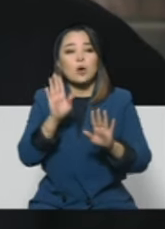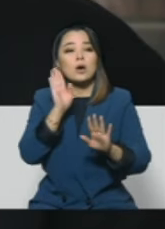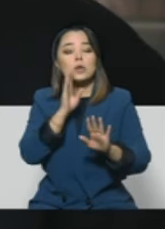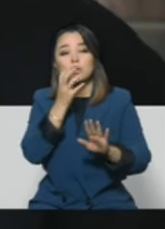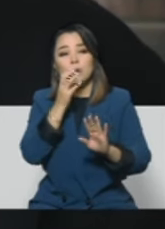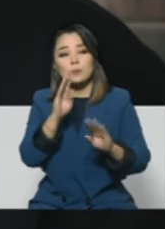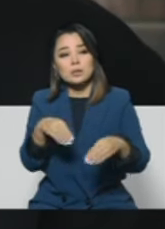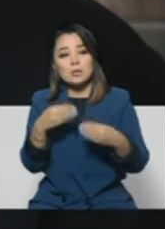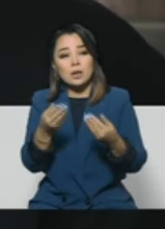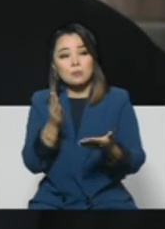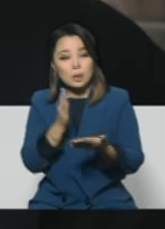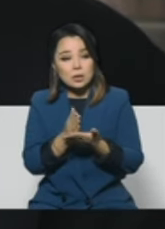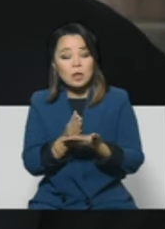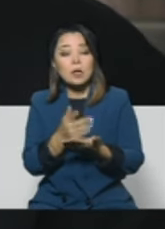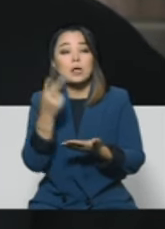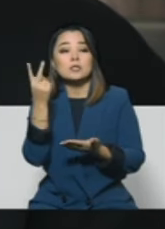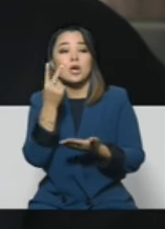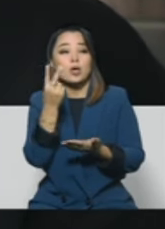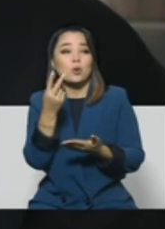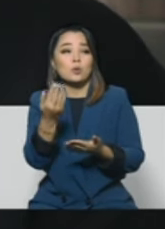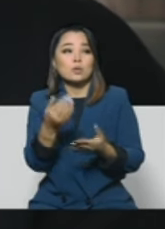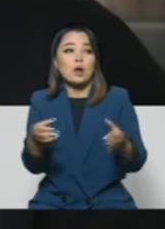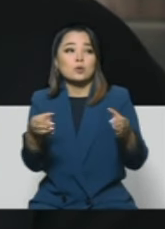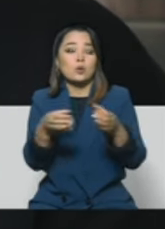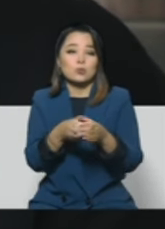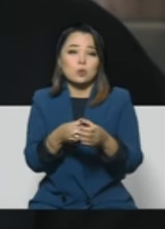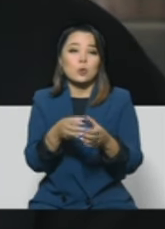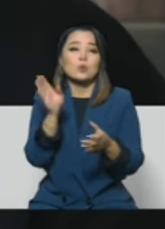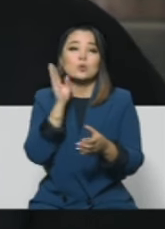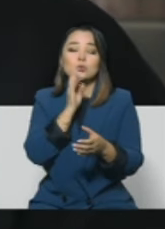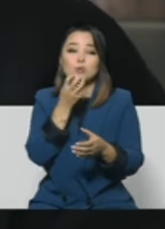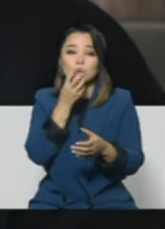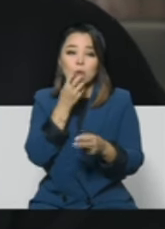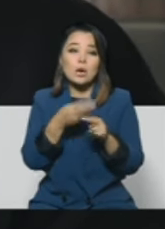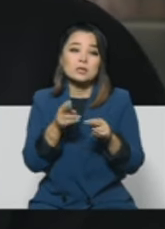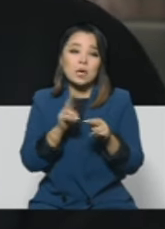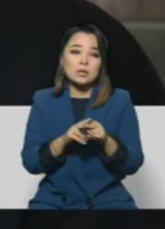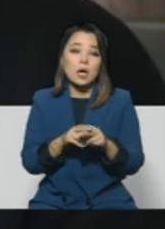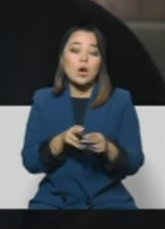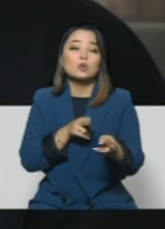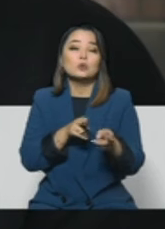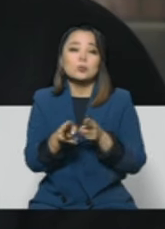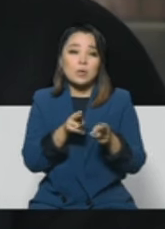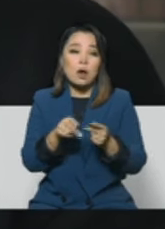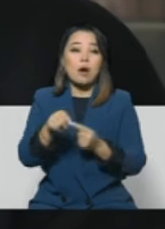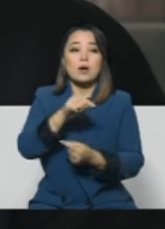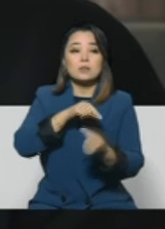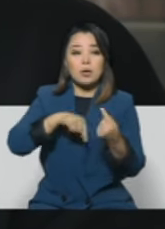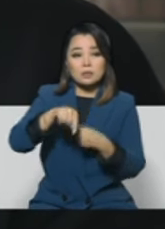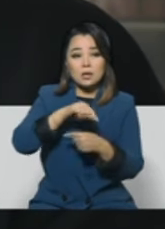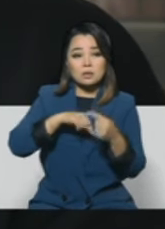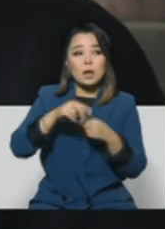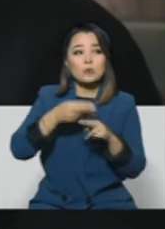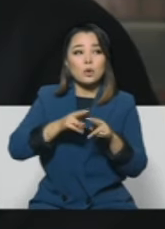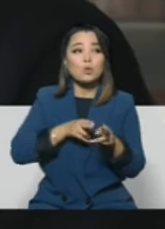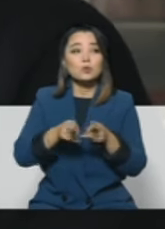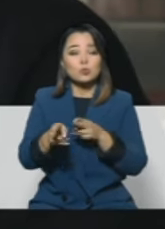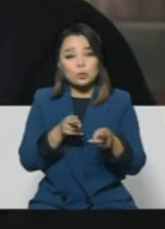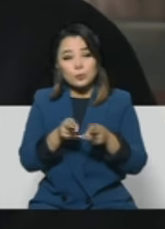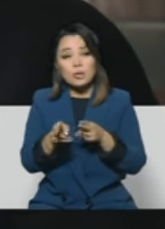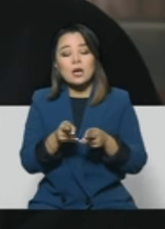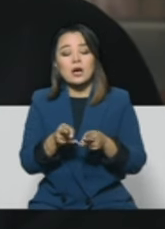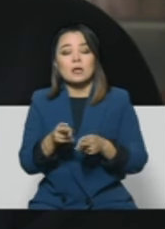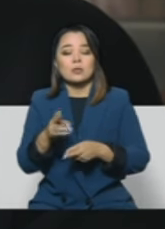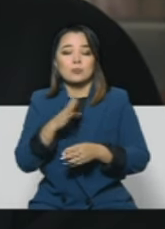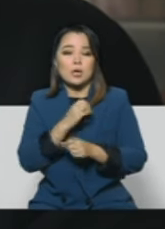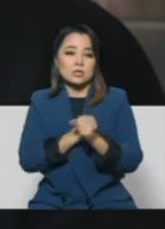болады. Осы екінші контурдағы шыққан жылу ол турбинаны айналдырады. Өз кезегінде осы турбина